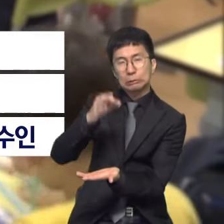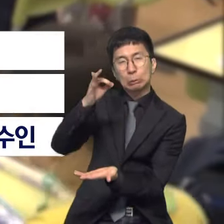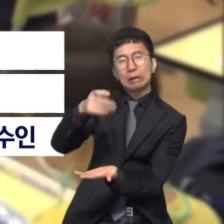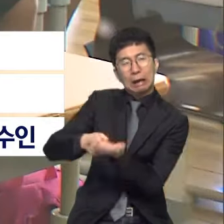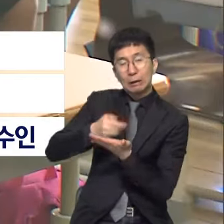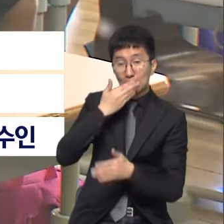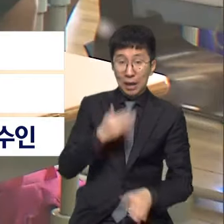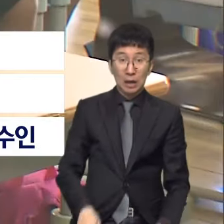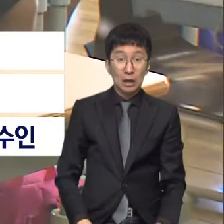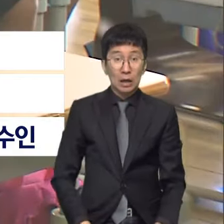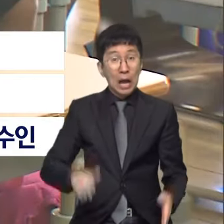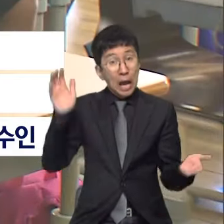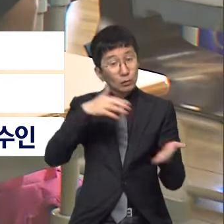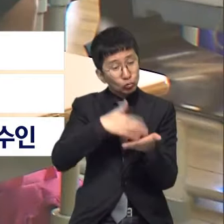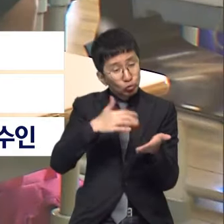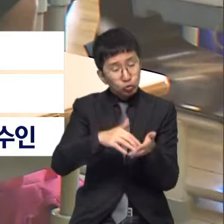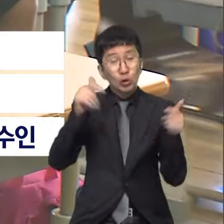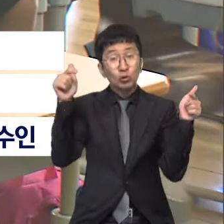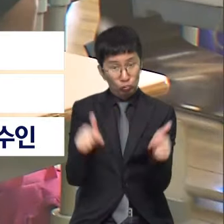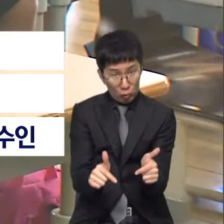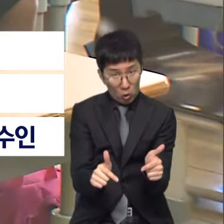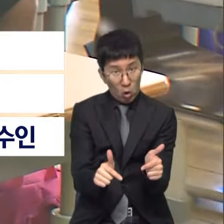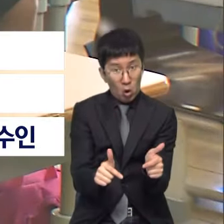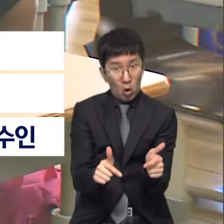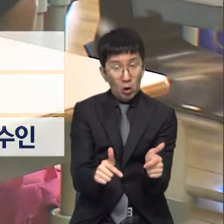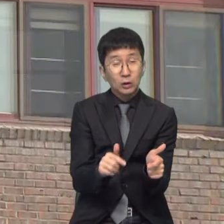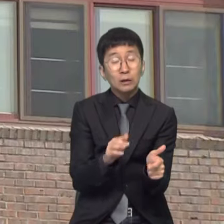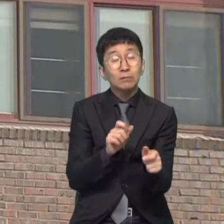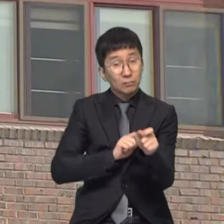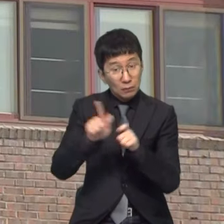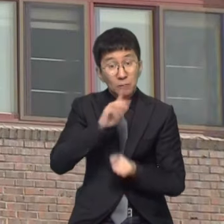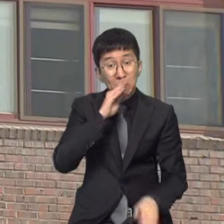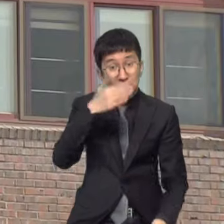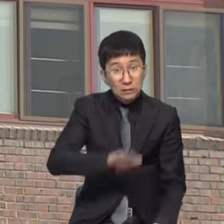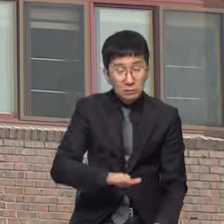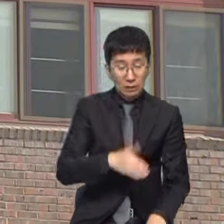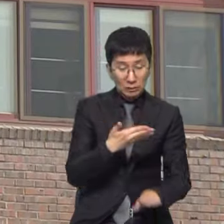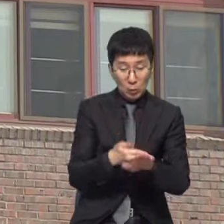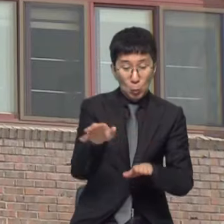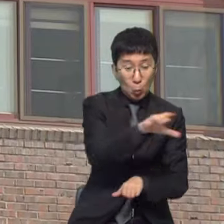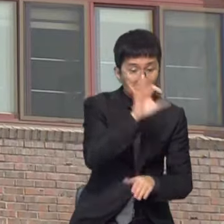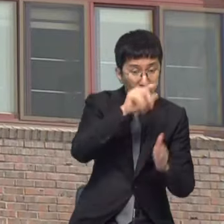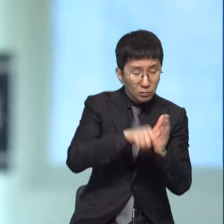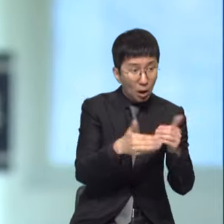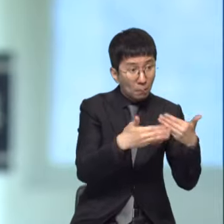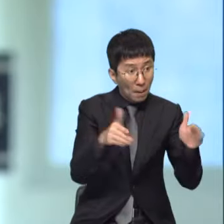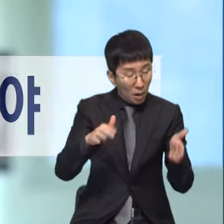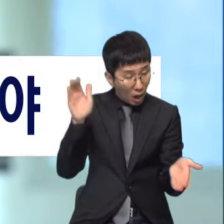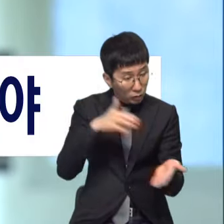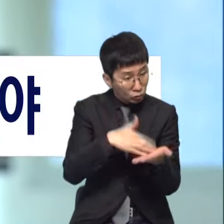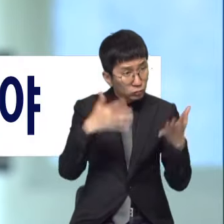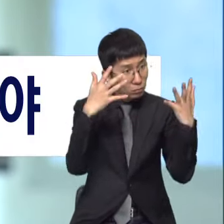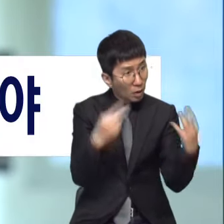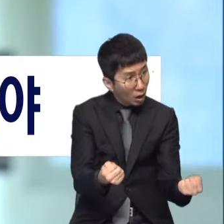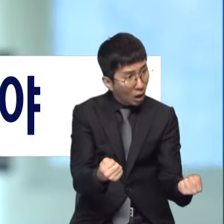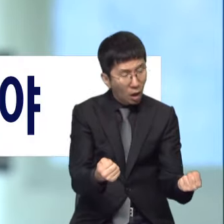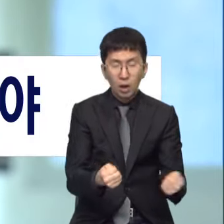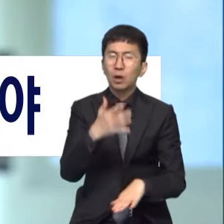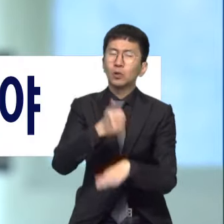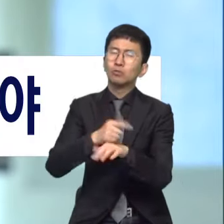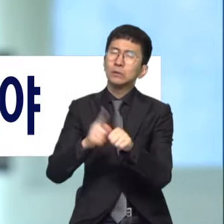줄고 있지만 서울 등 일부 지역에선 단기적으로 과밀학급이 속출하는 상황에서 학교